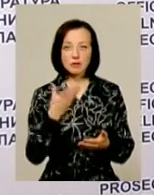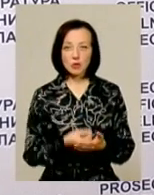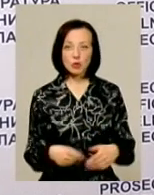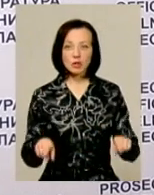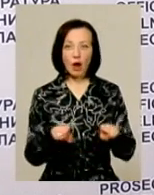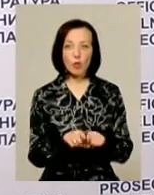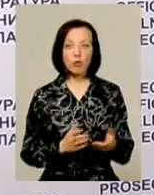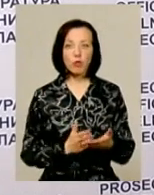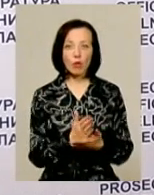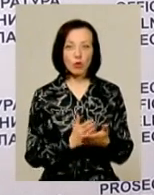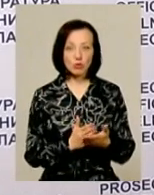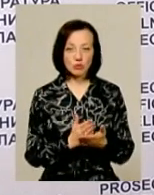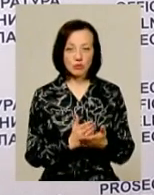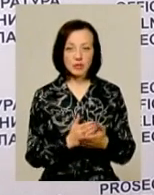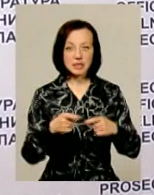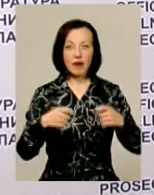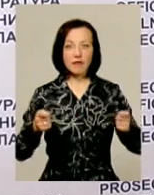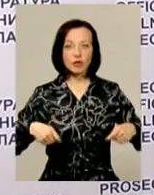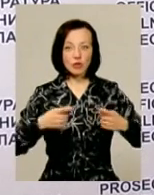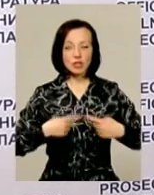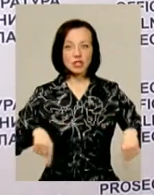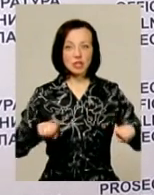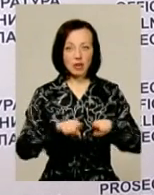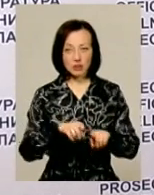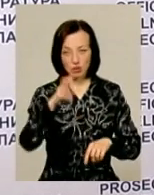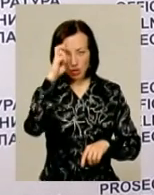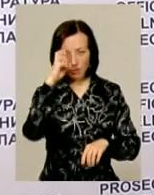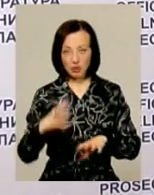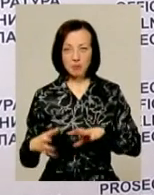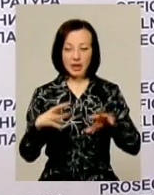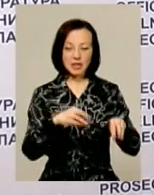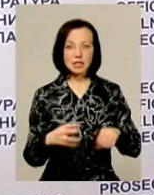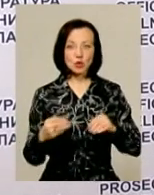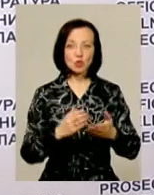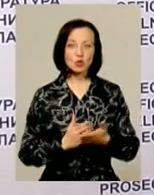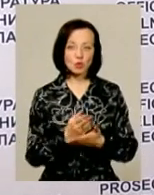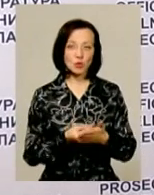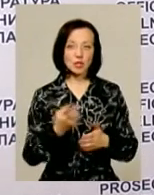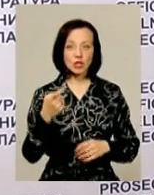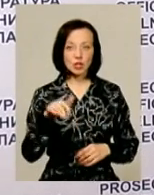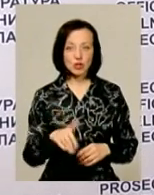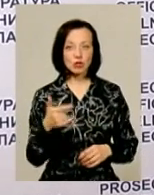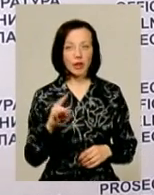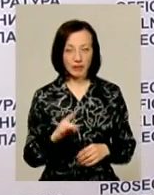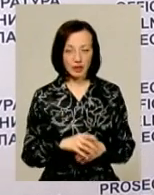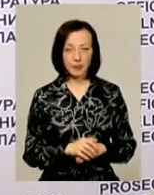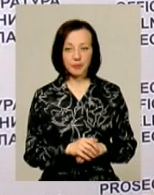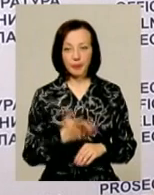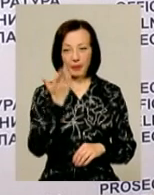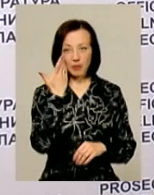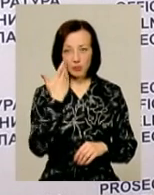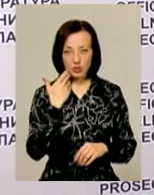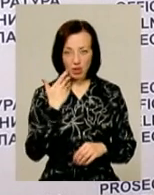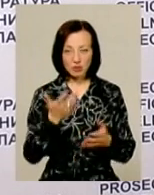таку послугу завідувач сектором Державної міграційної служби оцінив у 1000 гривень. Під